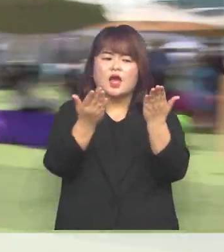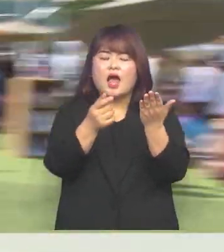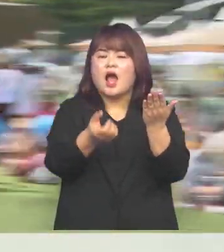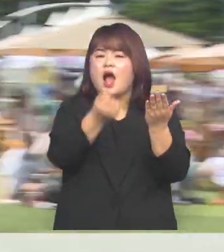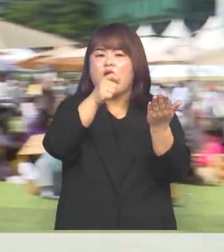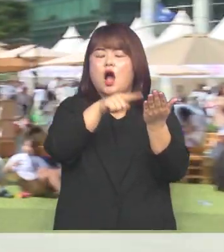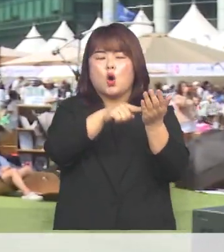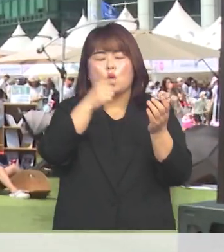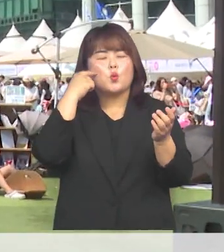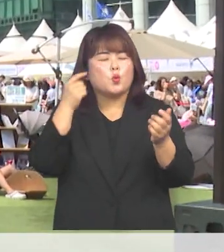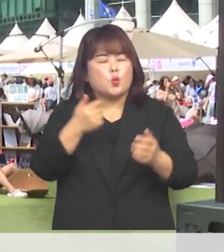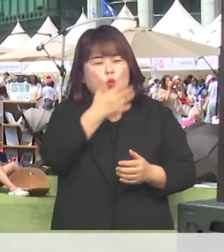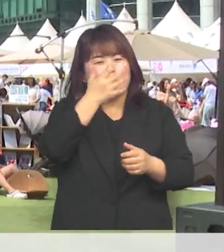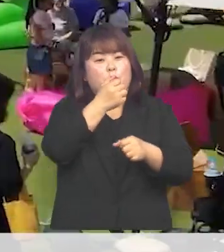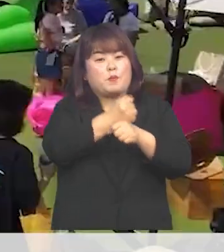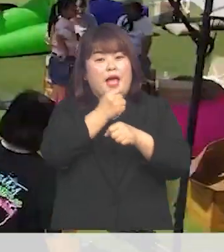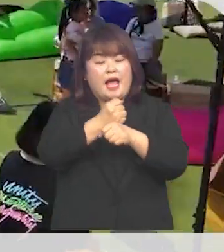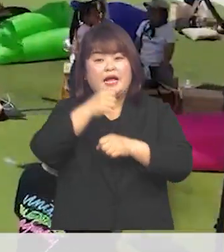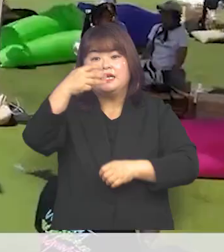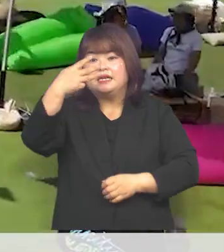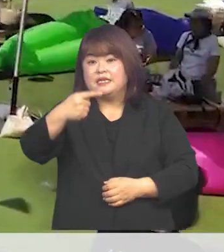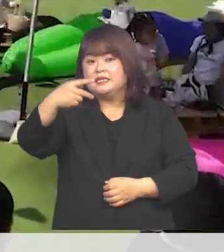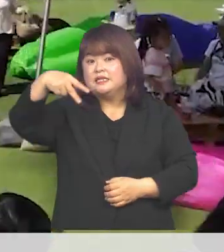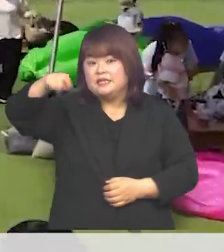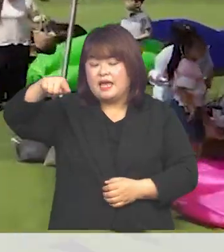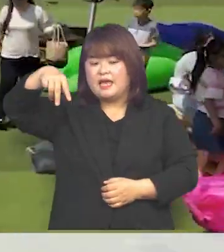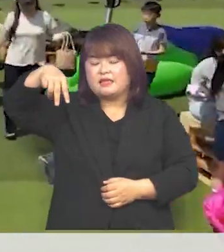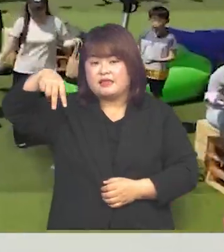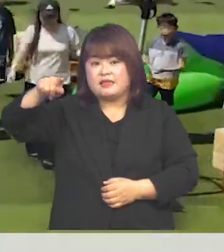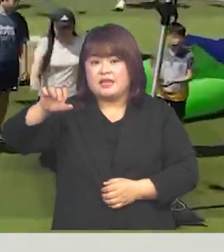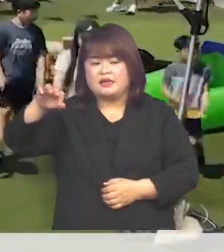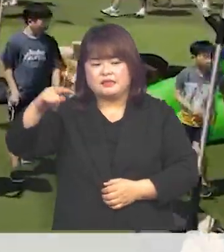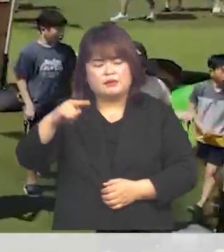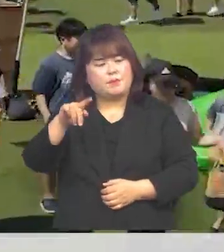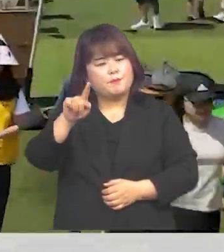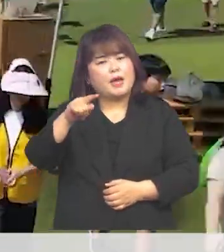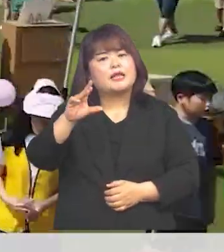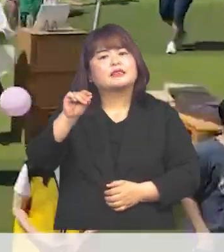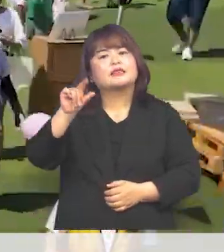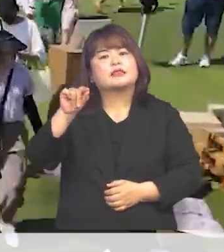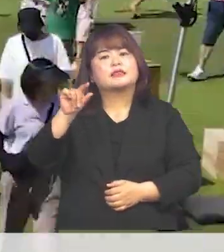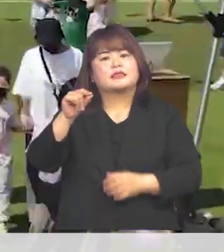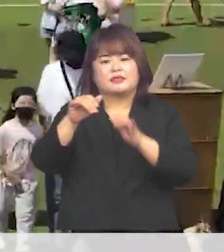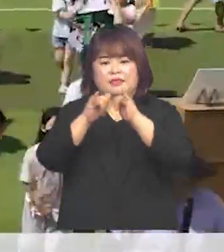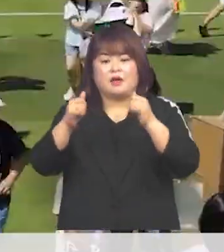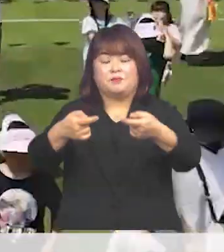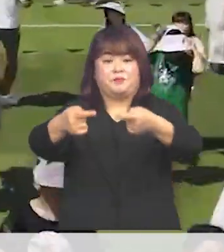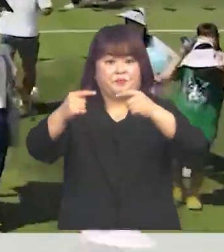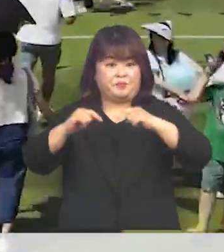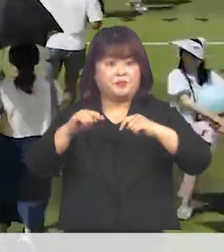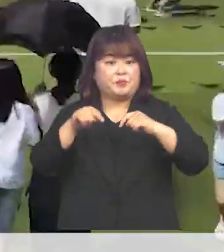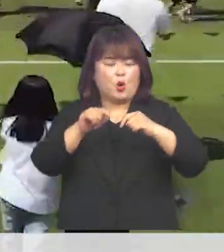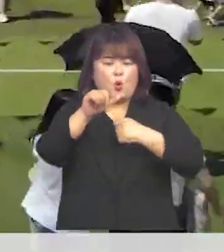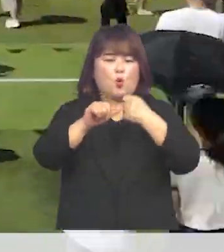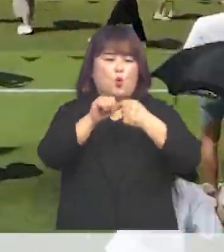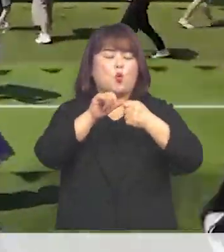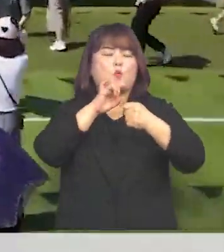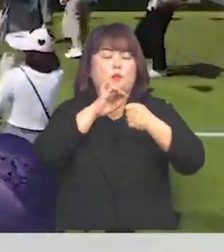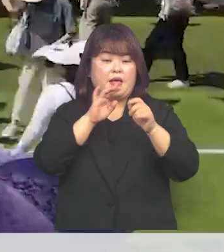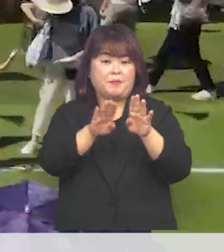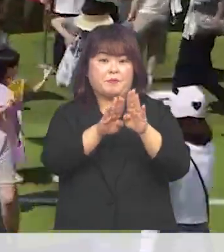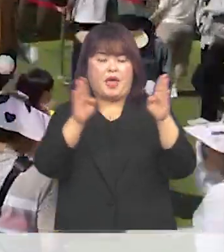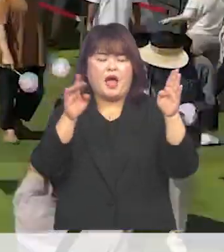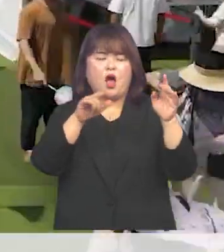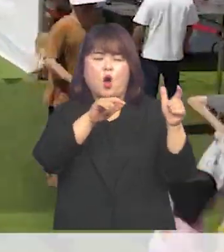용인 르네상스를 주제로 열린 이날 행사에는 시민 1만여 명이 방문했습니다. 5년 만에 열린 북 페스티벌인 만큼